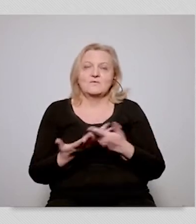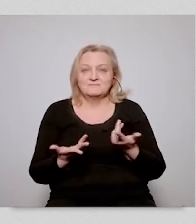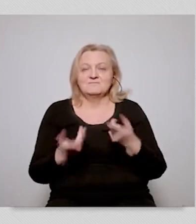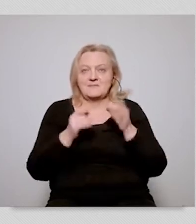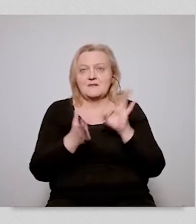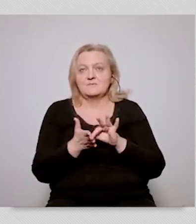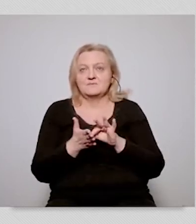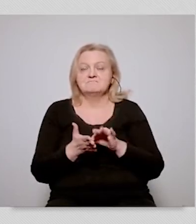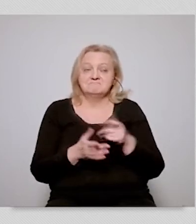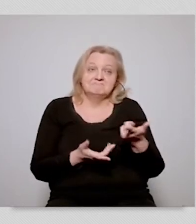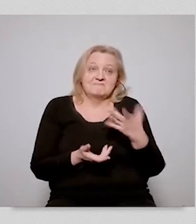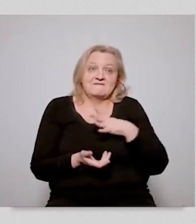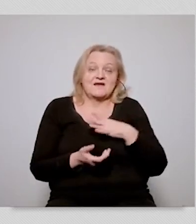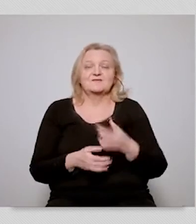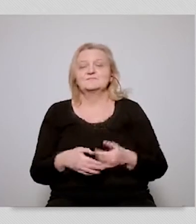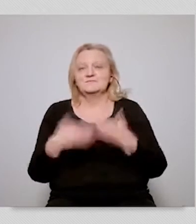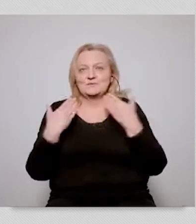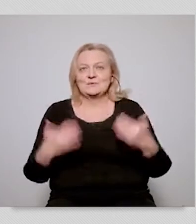pewno jest jakiś zasobem. Dziękuję.